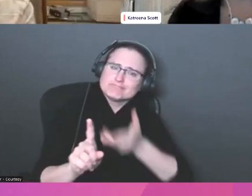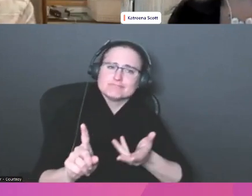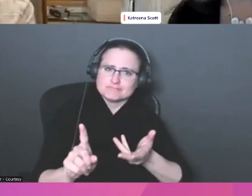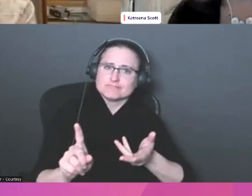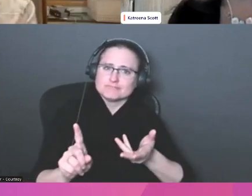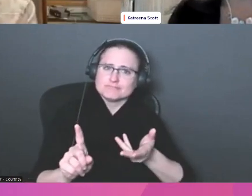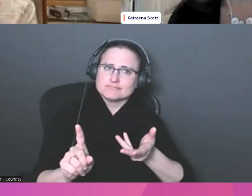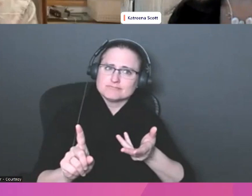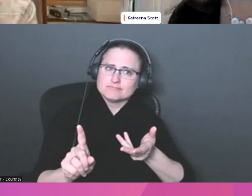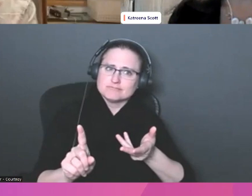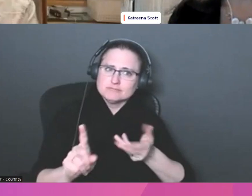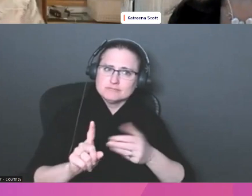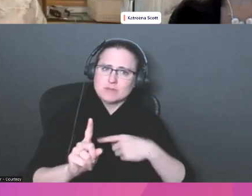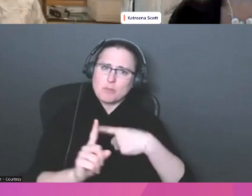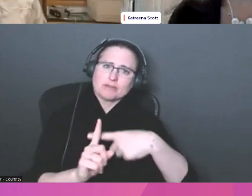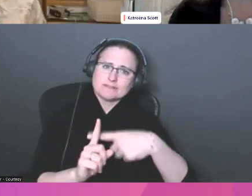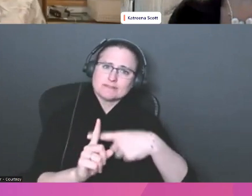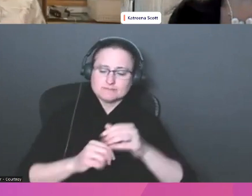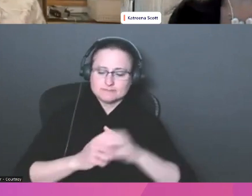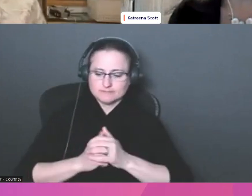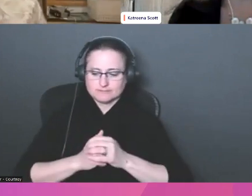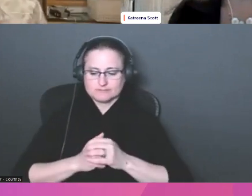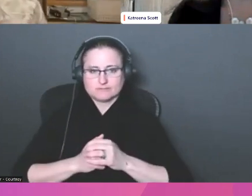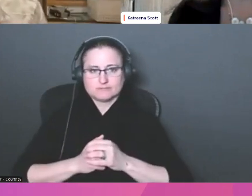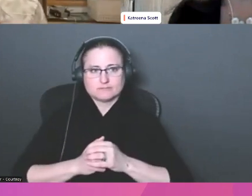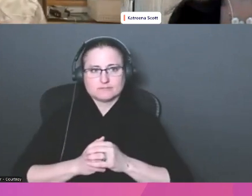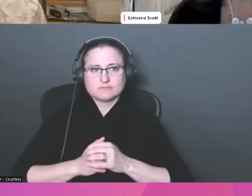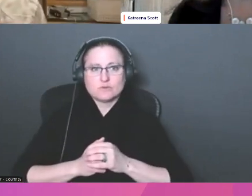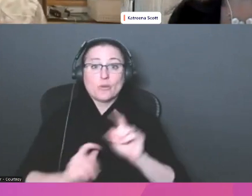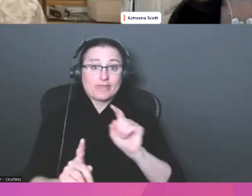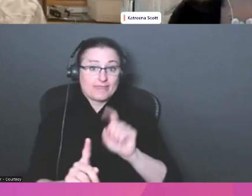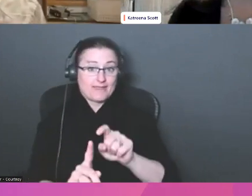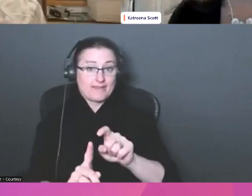quelqu'un d'autre. Elles se sentent souvent,